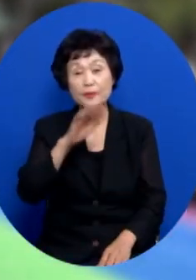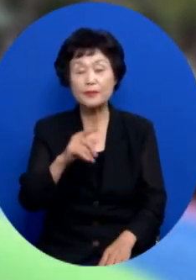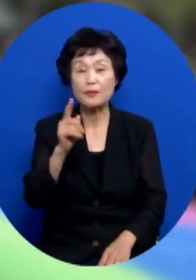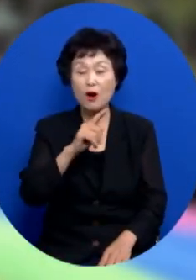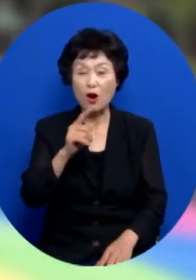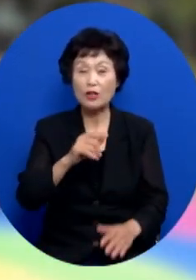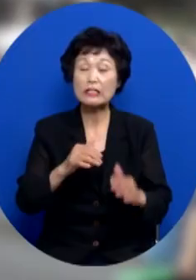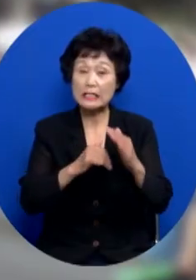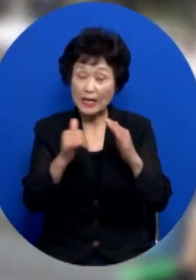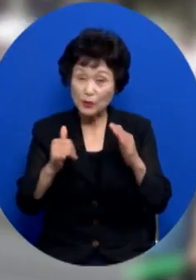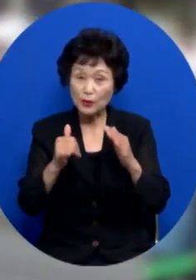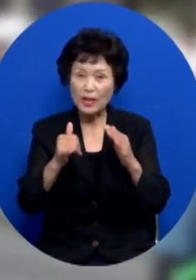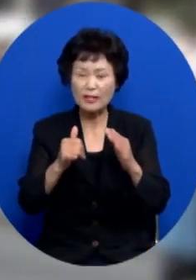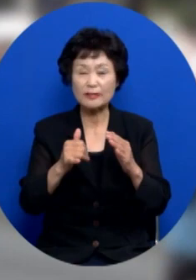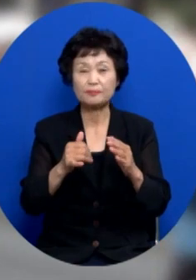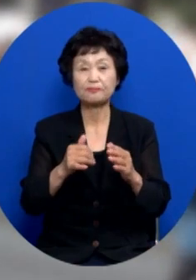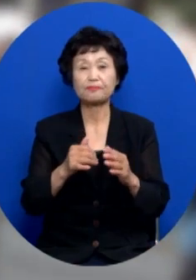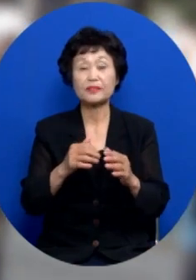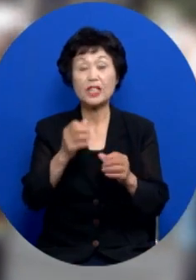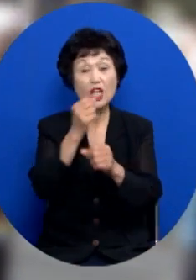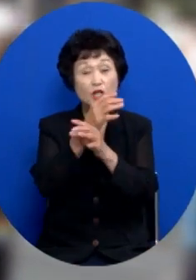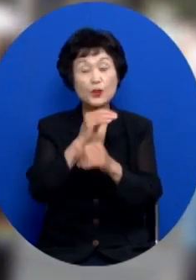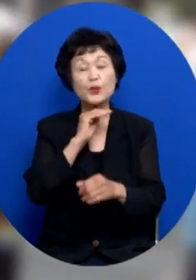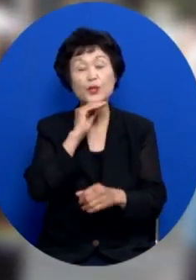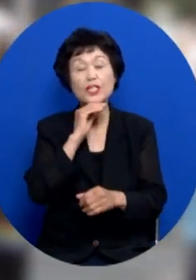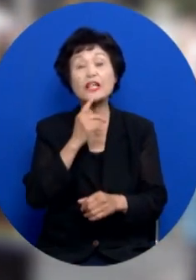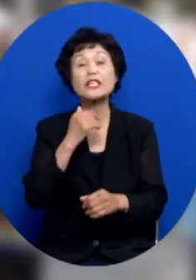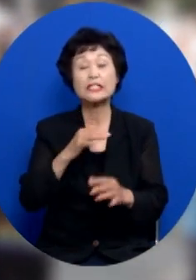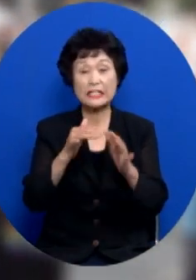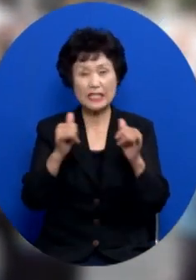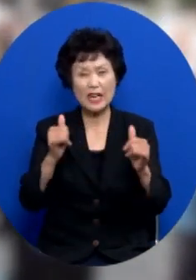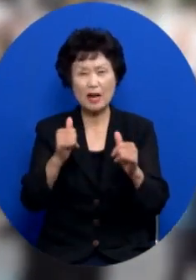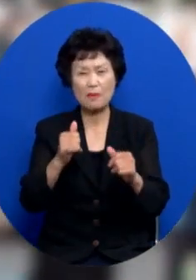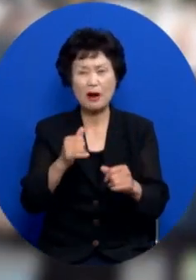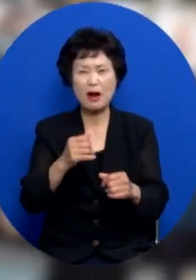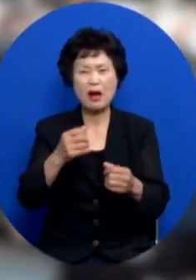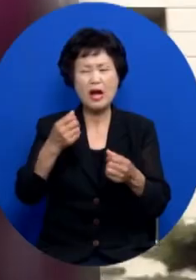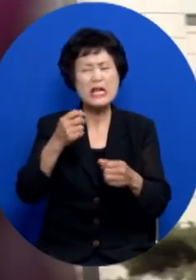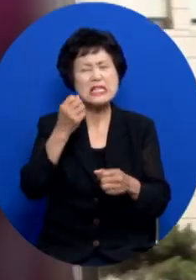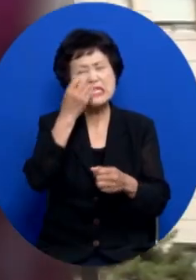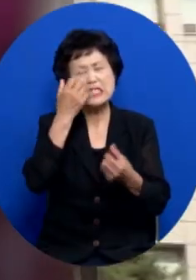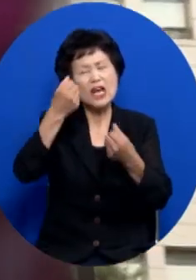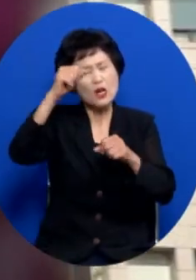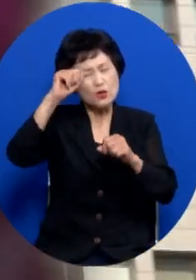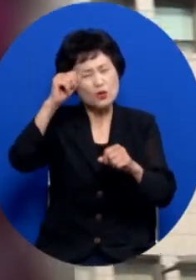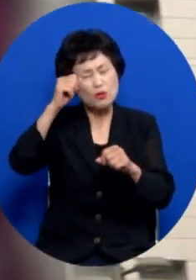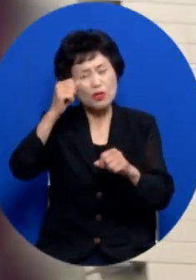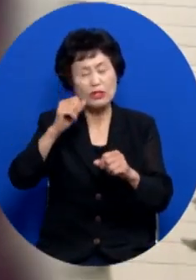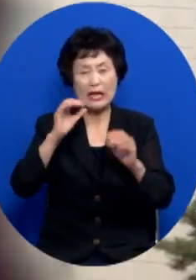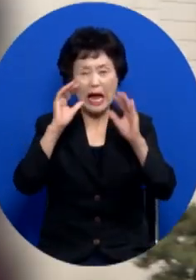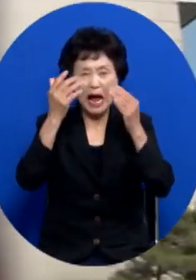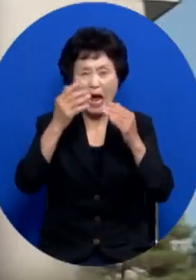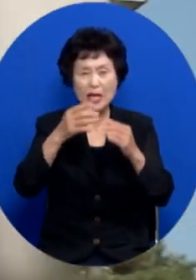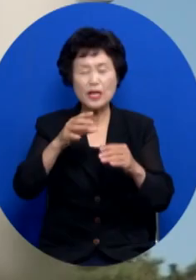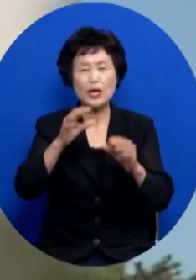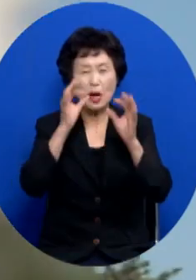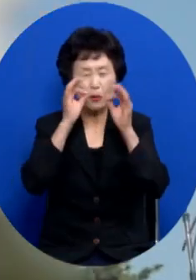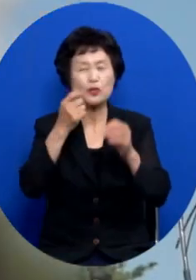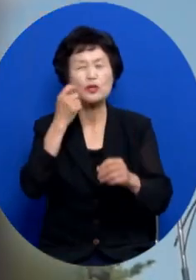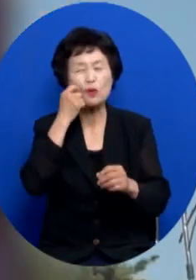가족은 퍼레이드카 위에 한 참가자가 외설적인 춤을 추자 이내 아이가 타고 있던 유모차 덮개를 푹 눌러 덮기도